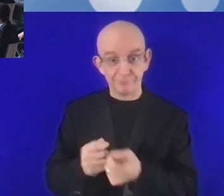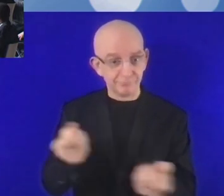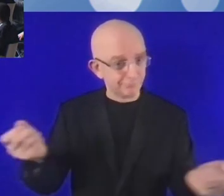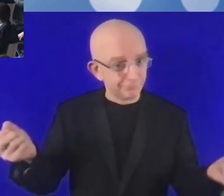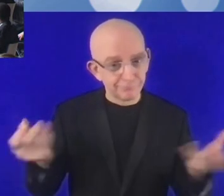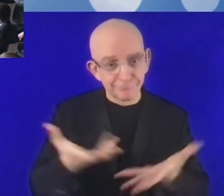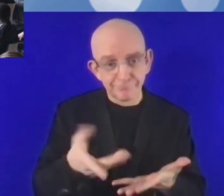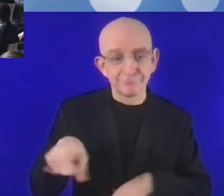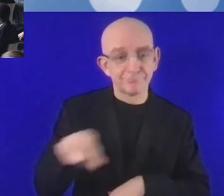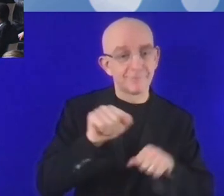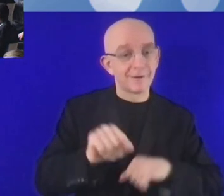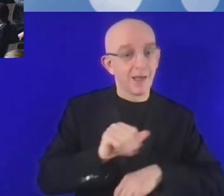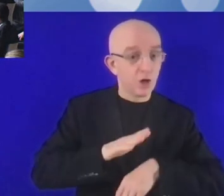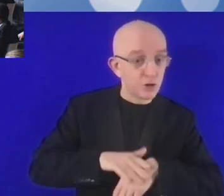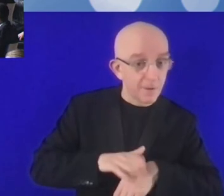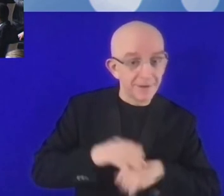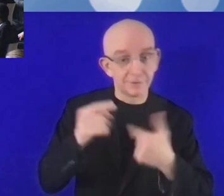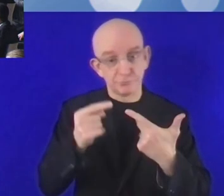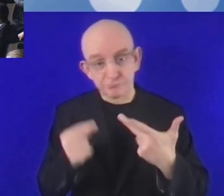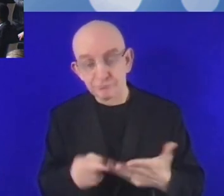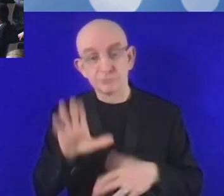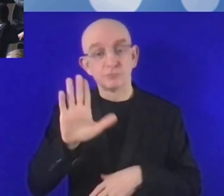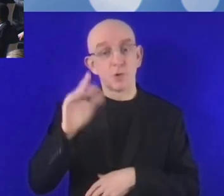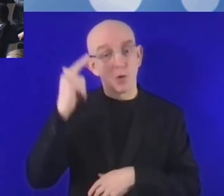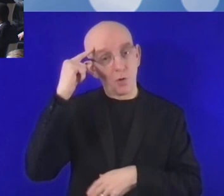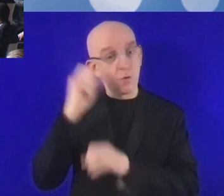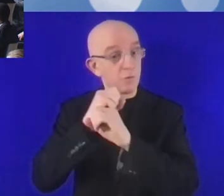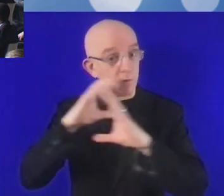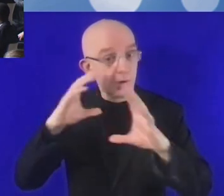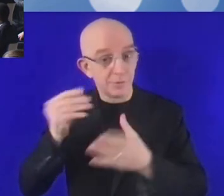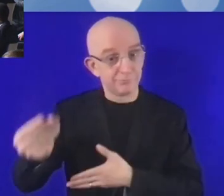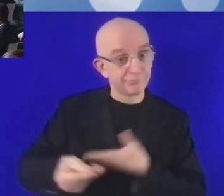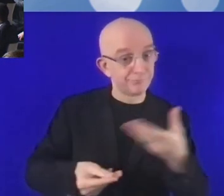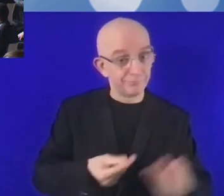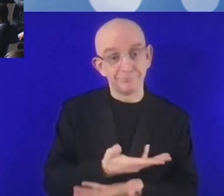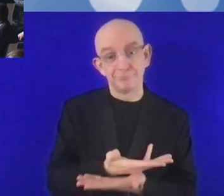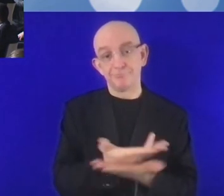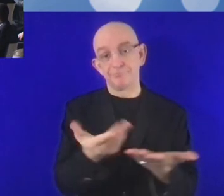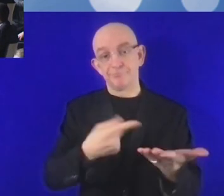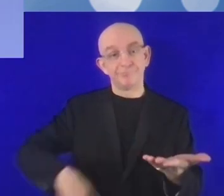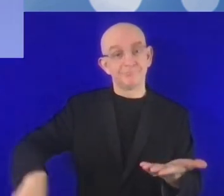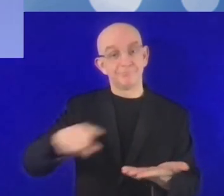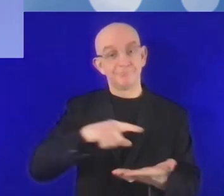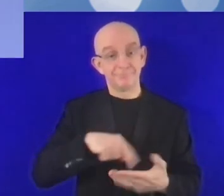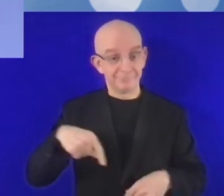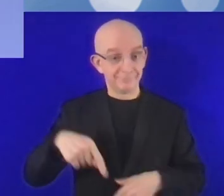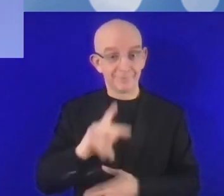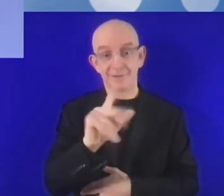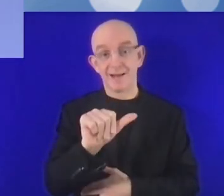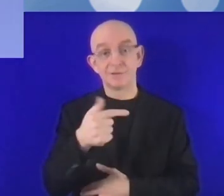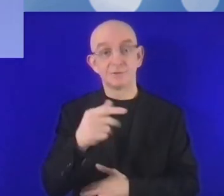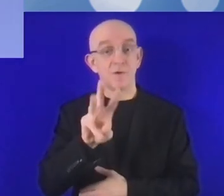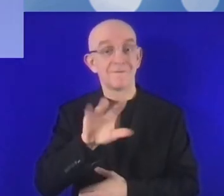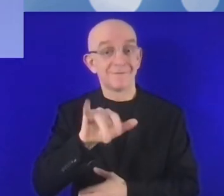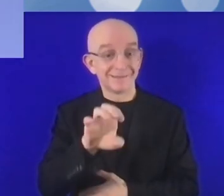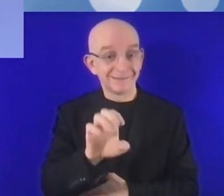见。非常感谢所有的在现场的贵宾和参加者，以及